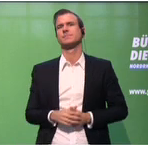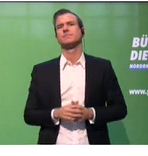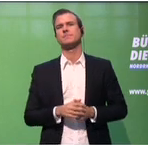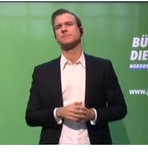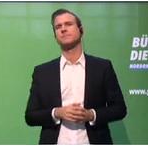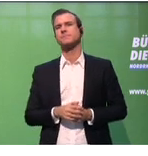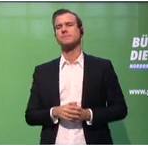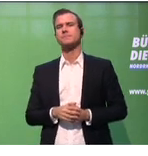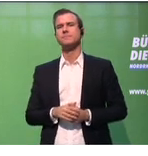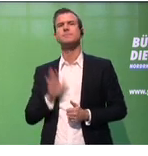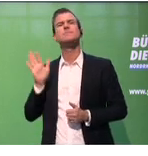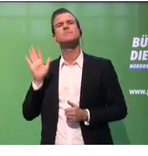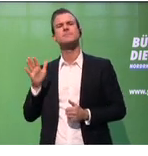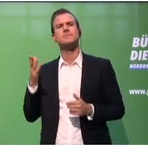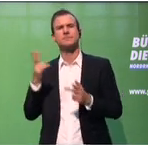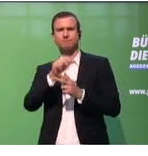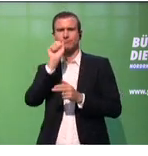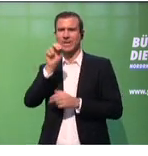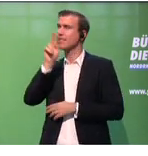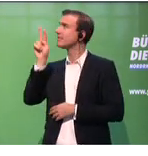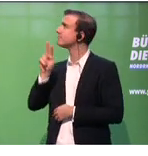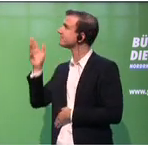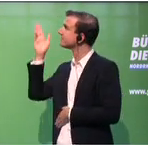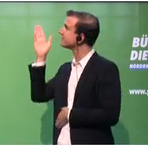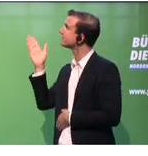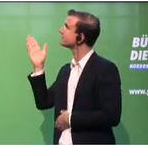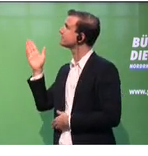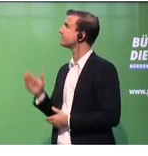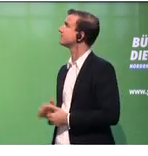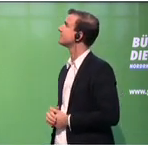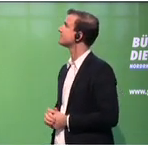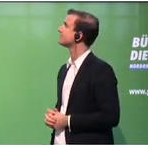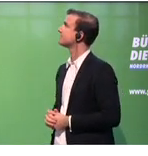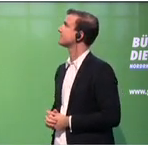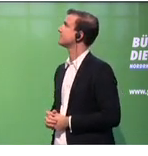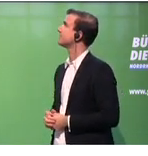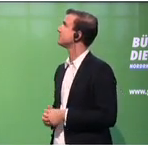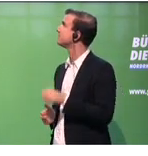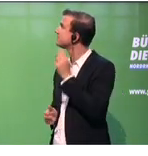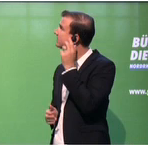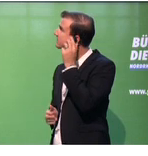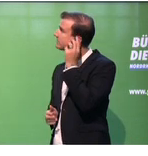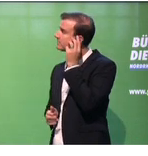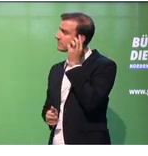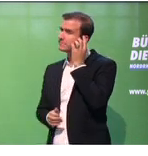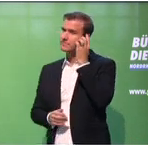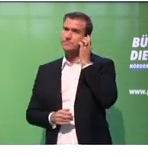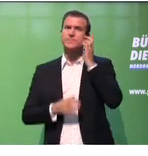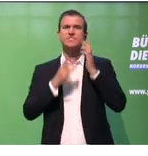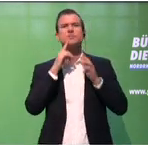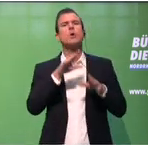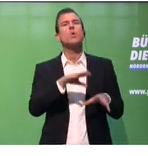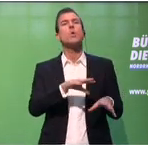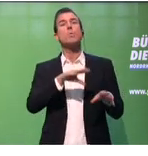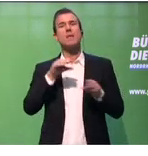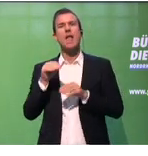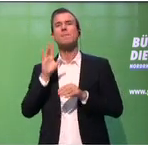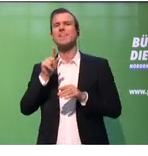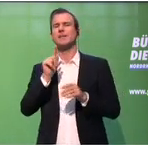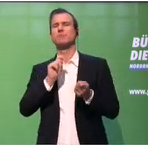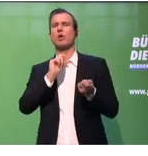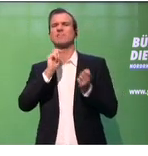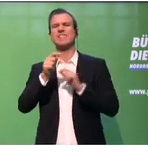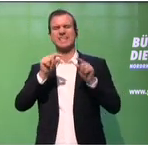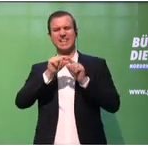sich, wie ihr dort oben nachvollziehen könnt, auf eine modifizierte Übernahme in der